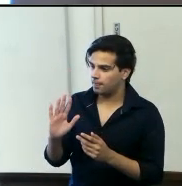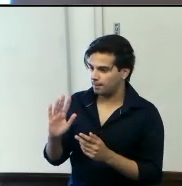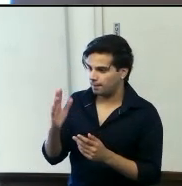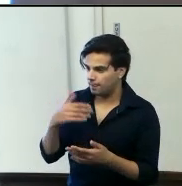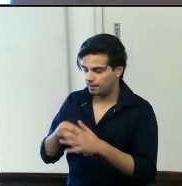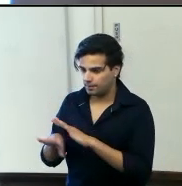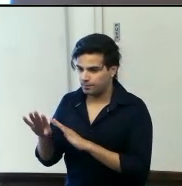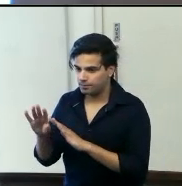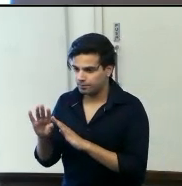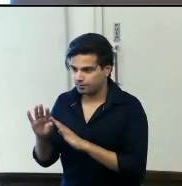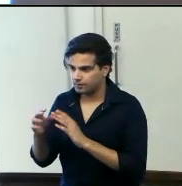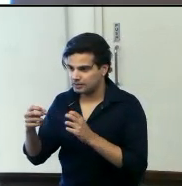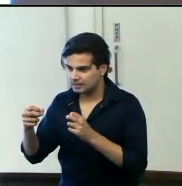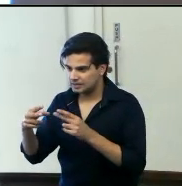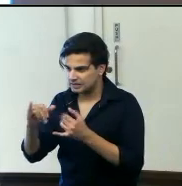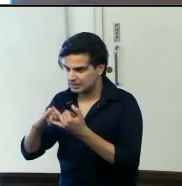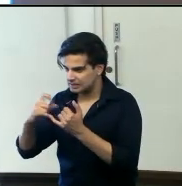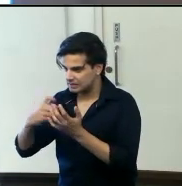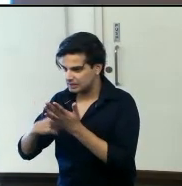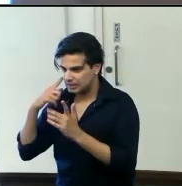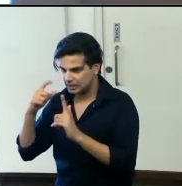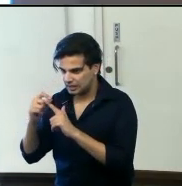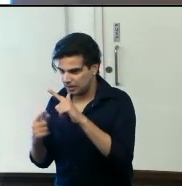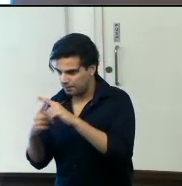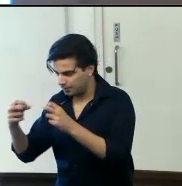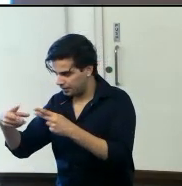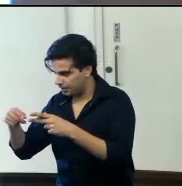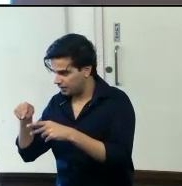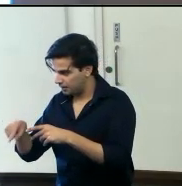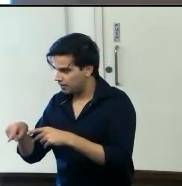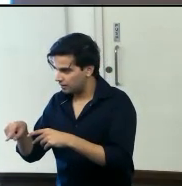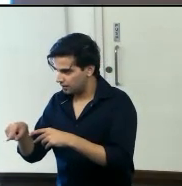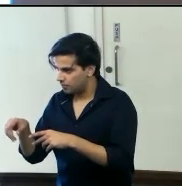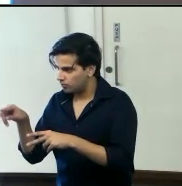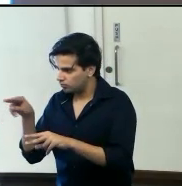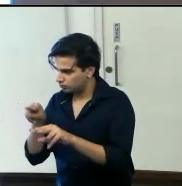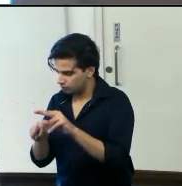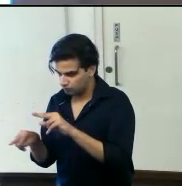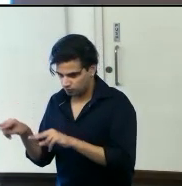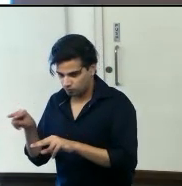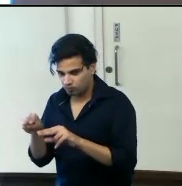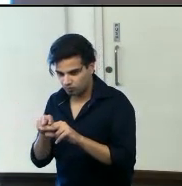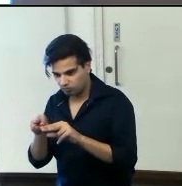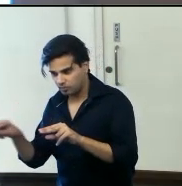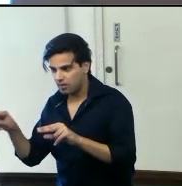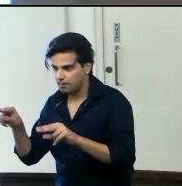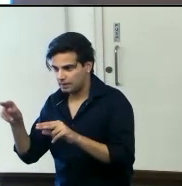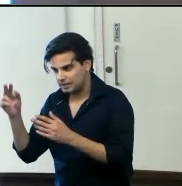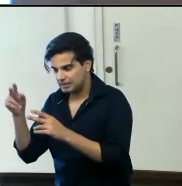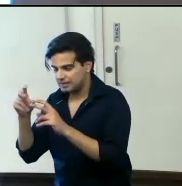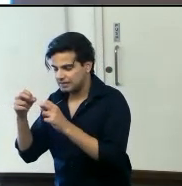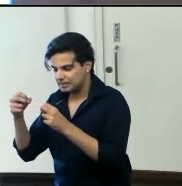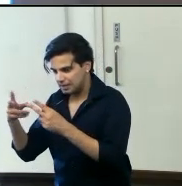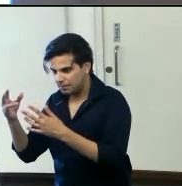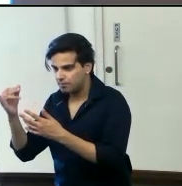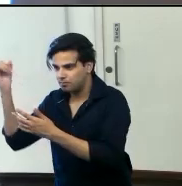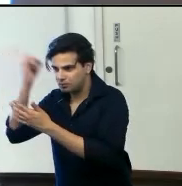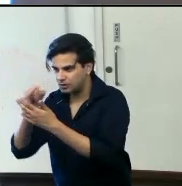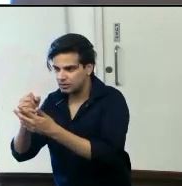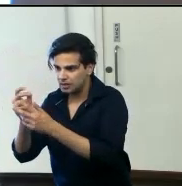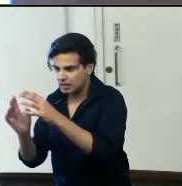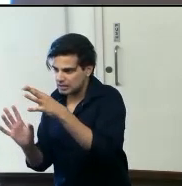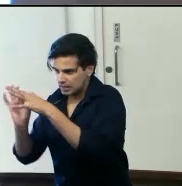ನಮ್ಮ ಮ್ಯಾನುಸ್ಕ್ರಿಪ್ಟ್ಗಳಲ್ಲಿ, ಮ್ಯಾನುಸ್ಕ್ರಿಪ್ಟ್ ಮಾಡೋನು ಅಂದರೆ ಈ ಕತೆ ಬರೆಯೋನು ಬೇರೆ, ಅದಕ್ಕೆ ಚಿತ್ರ ಬರೆಯೋನು ಬೇರೆ. ಅಥವಾ ಈ ಪುಸ್ತಕಗಳಲ್ಲಿ